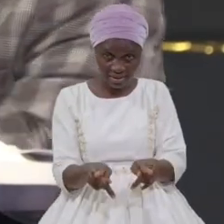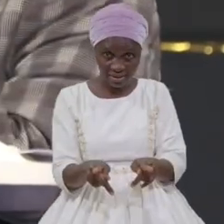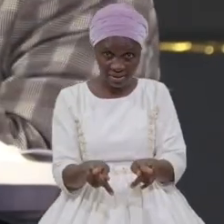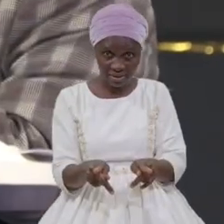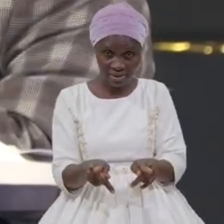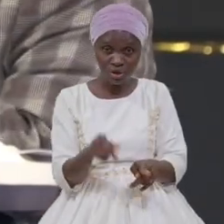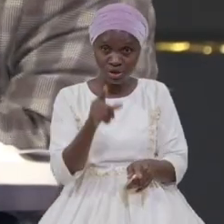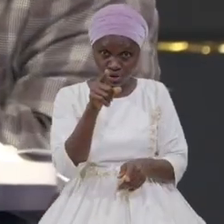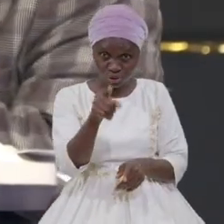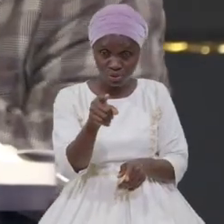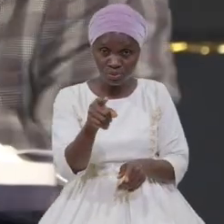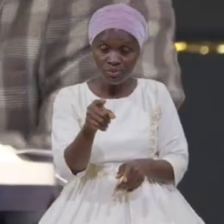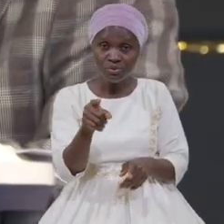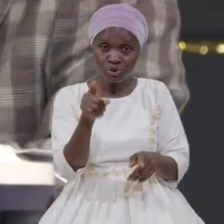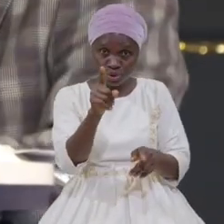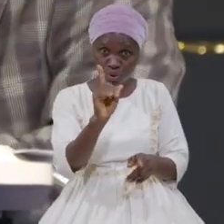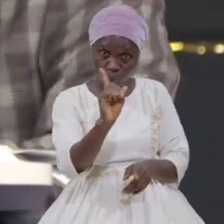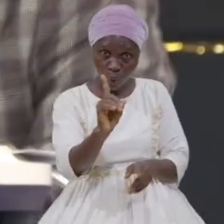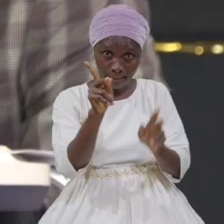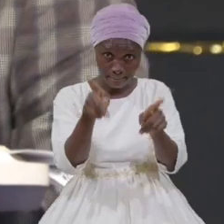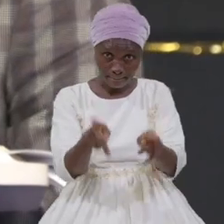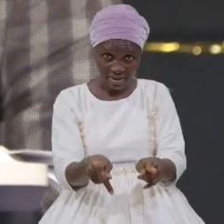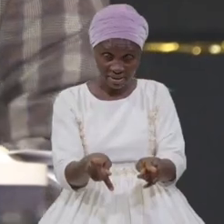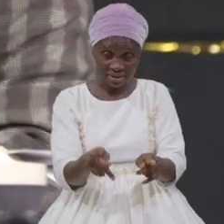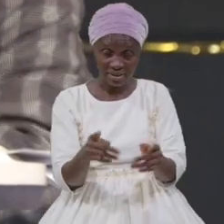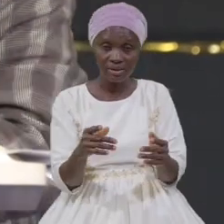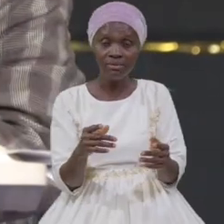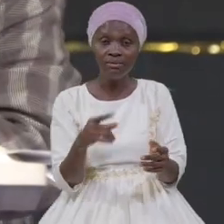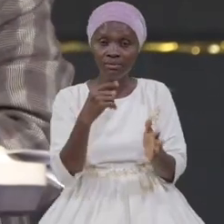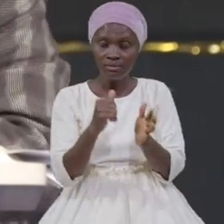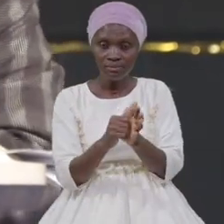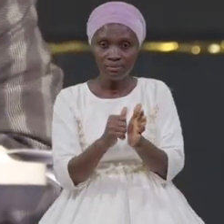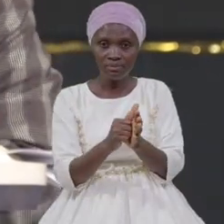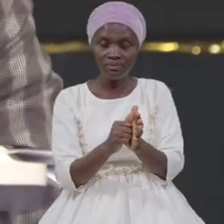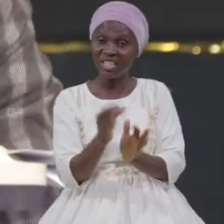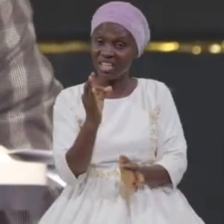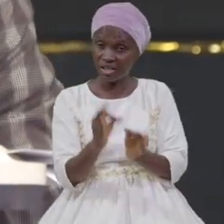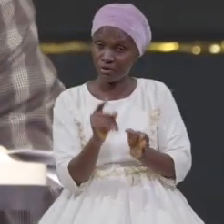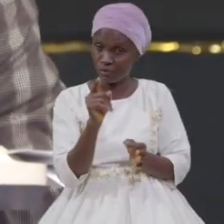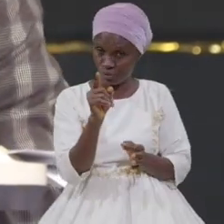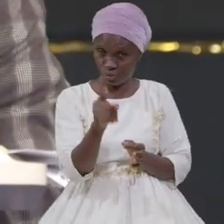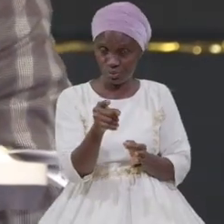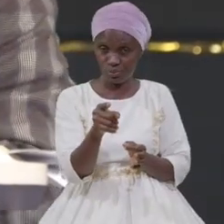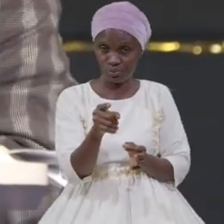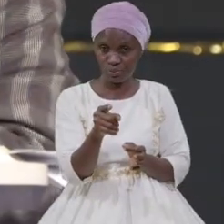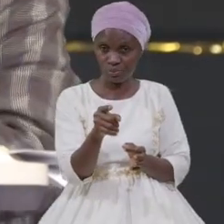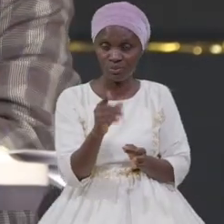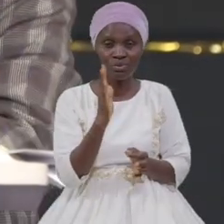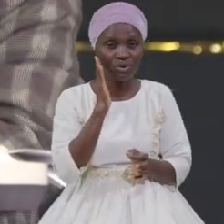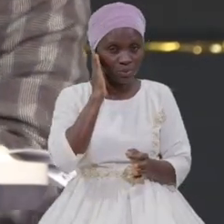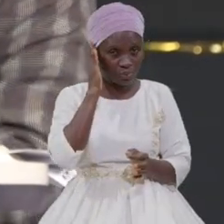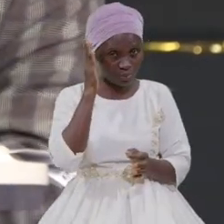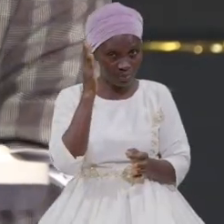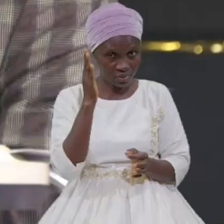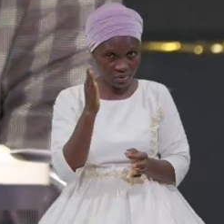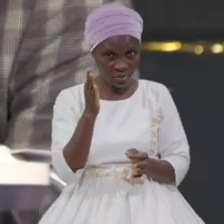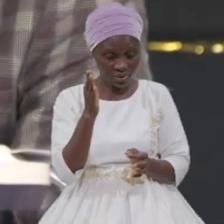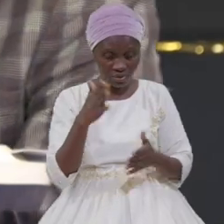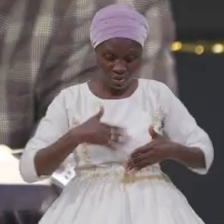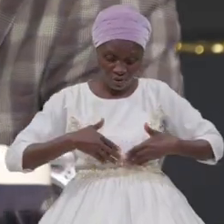Il y a vous et toi. Et dit si toi, tu confesses de